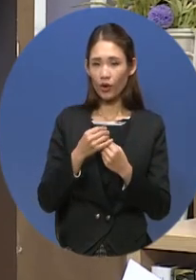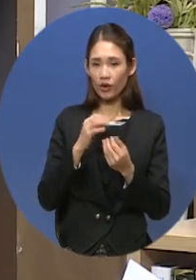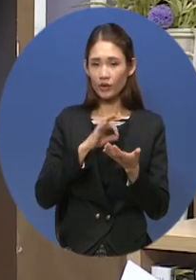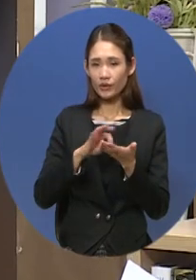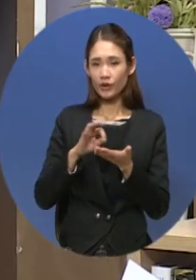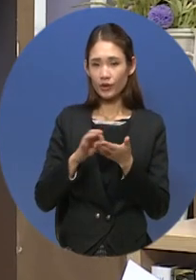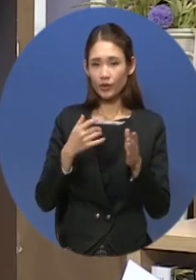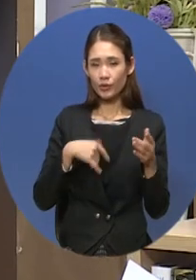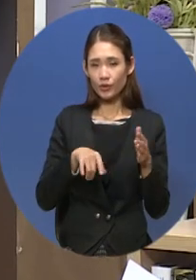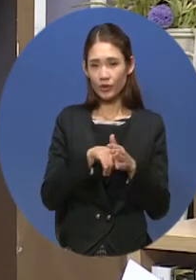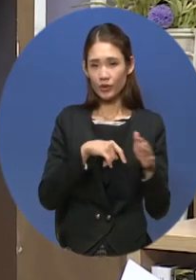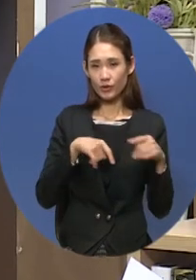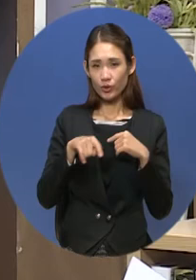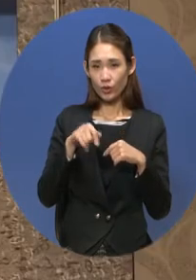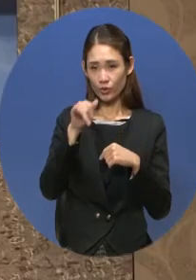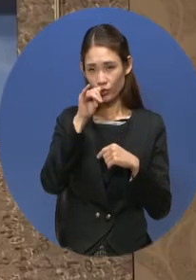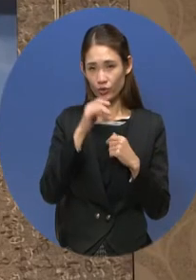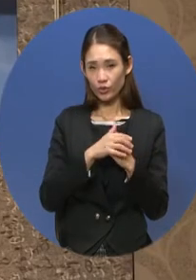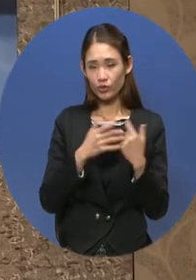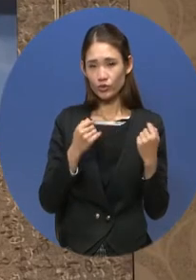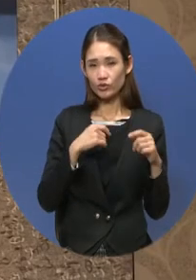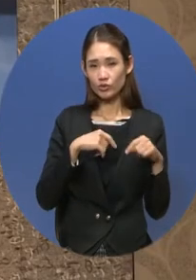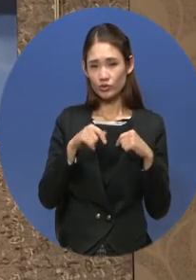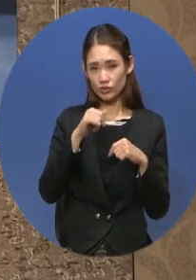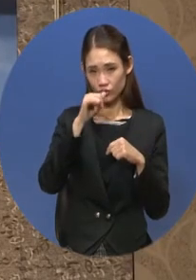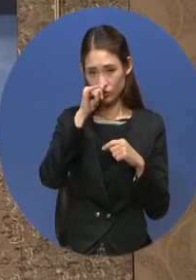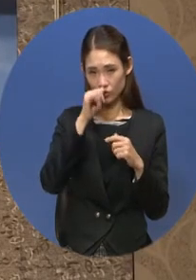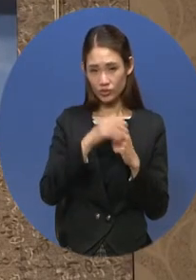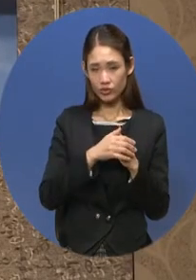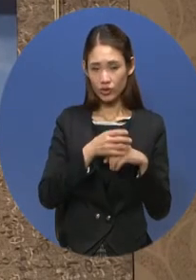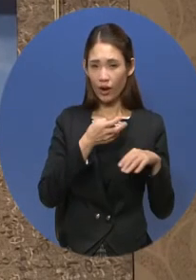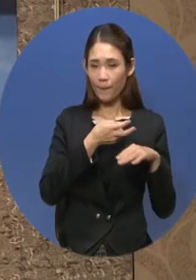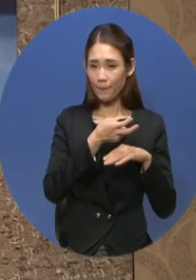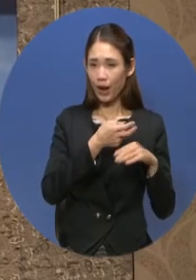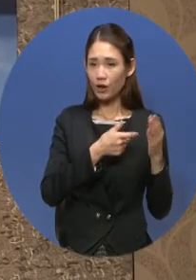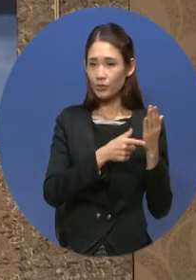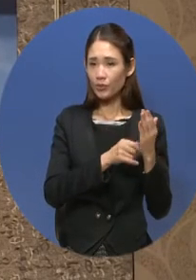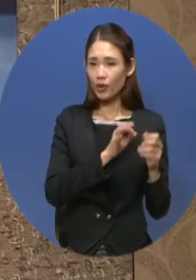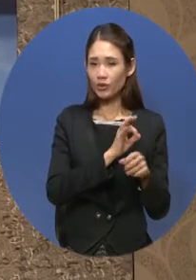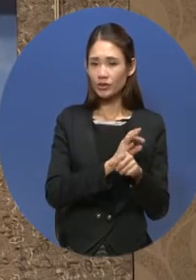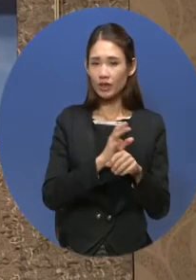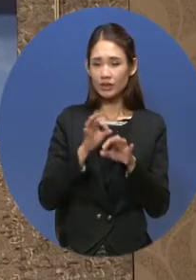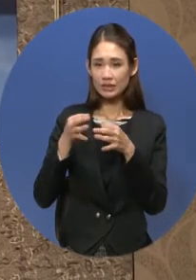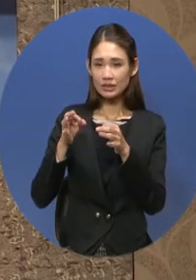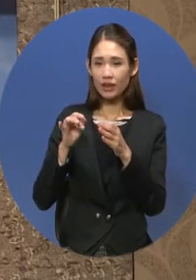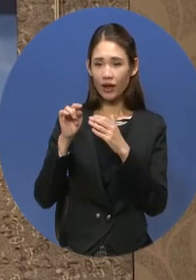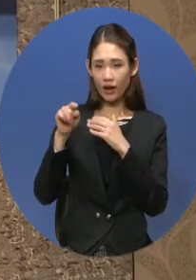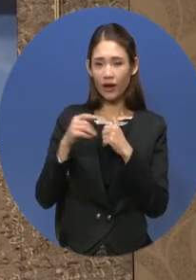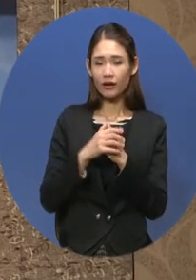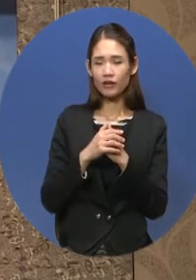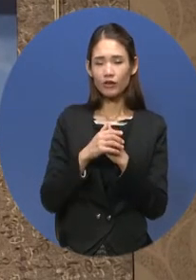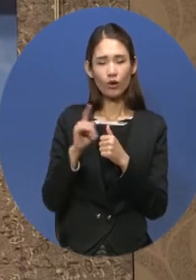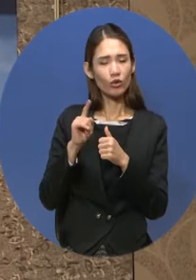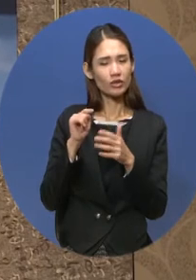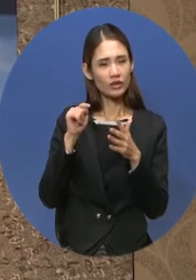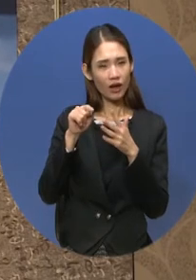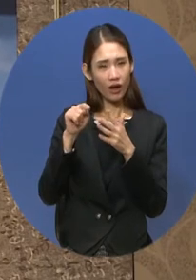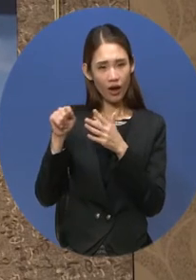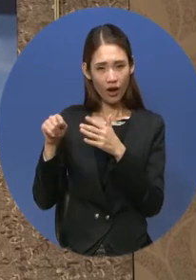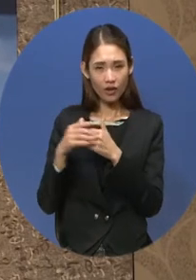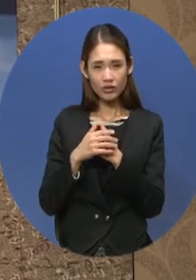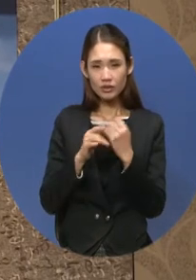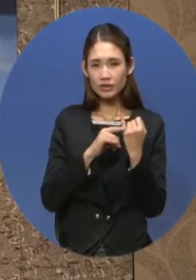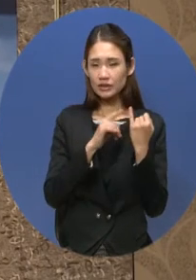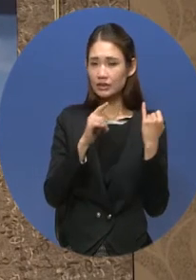정책도 네네. 하고 계신다고 들었거든요. 그런 정책도 있고요. 우리가 이제 버스표를 사거나 뭐 은행을 가거나 어딜 가면 네. 그